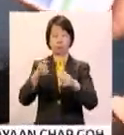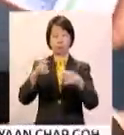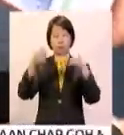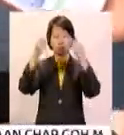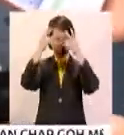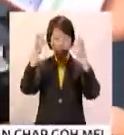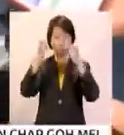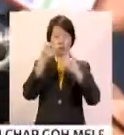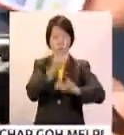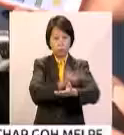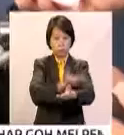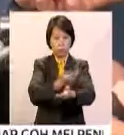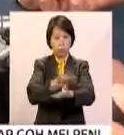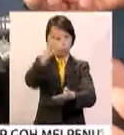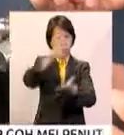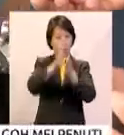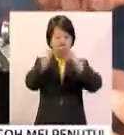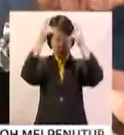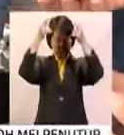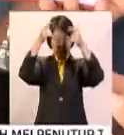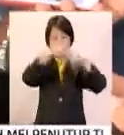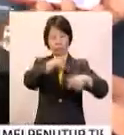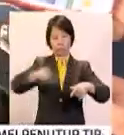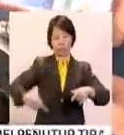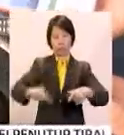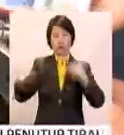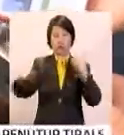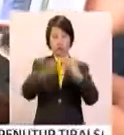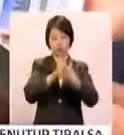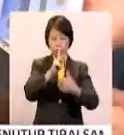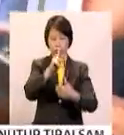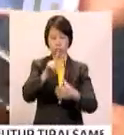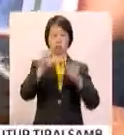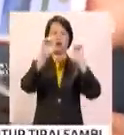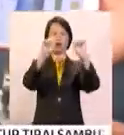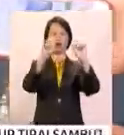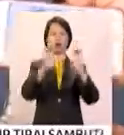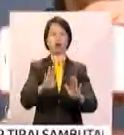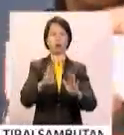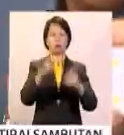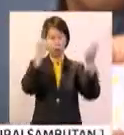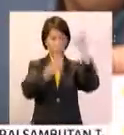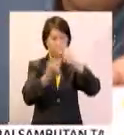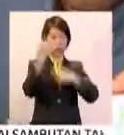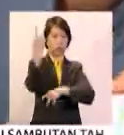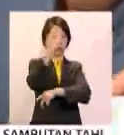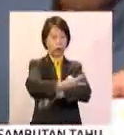pewaris tahta Arab Saudi itu dijadual tiba di Kuala Lumpur pada Ahad untuk lawatan rasmi dua hari